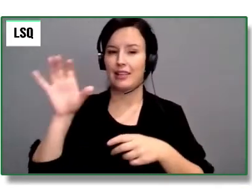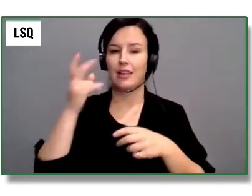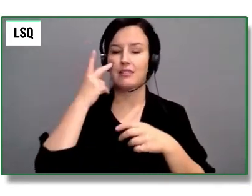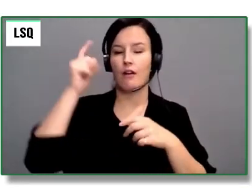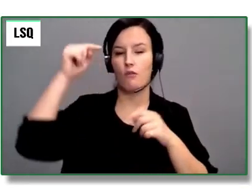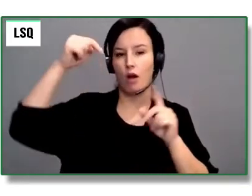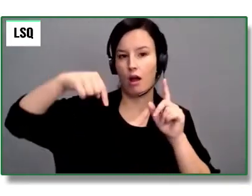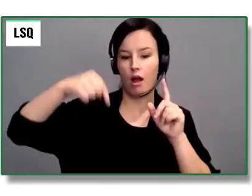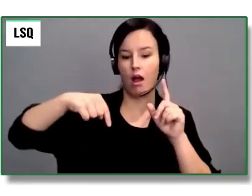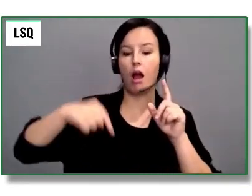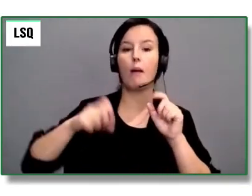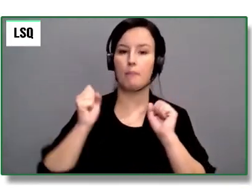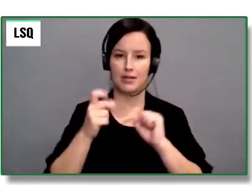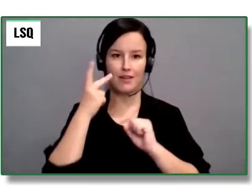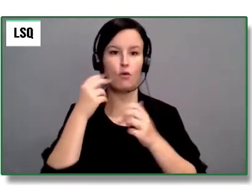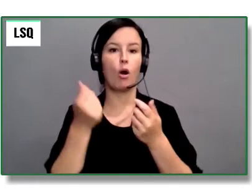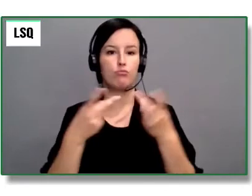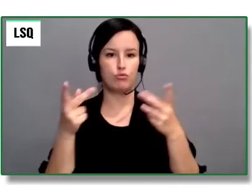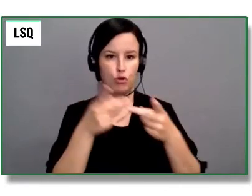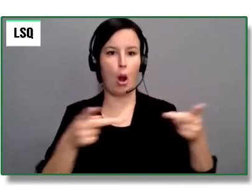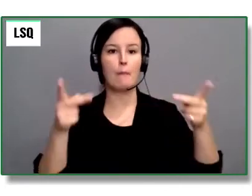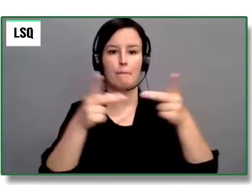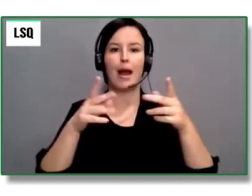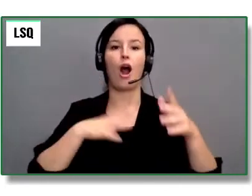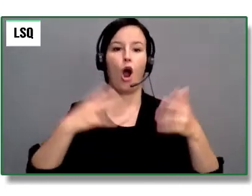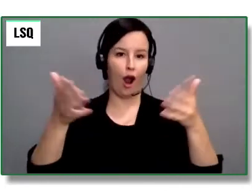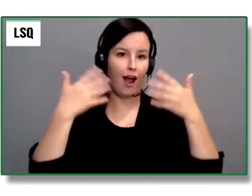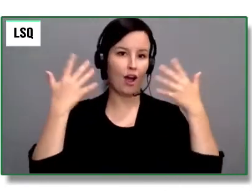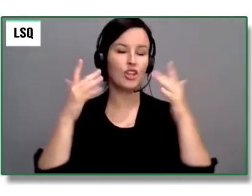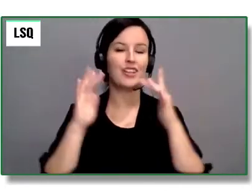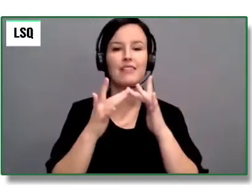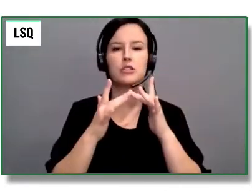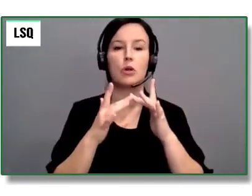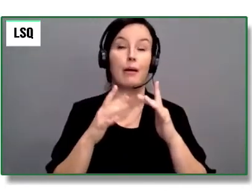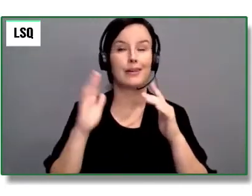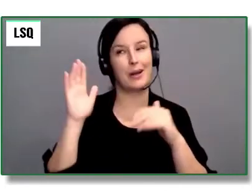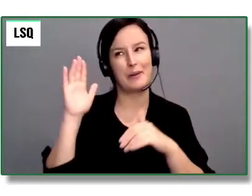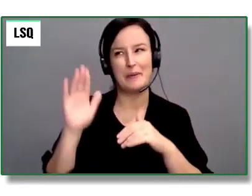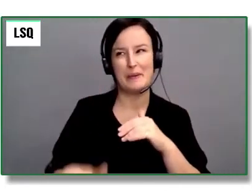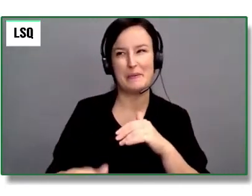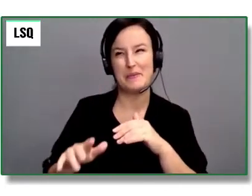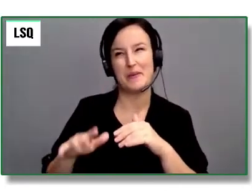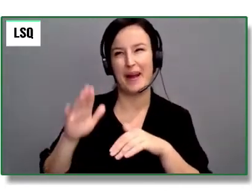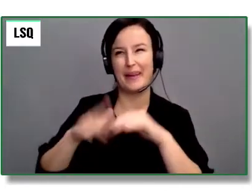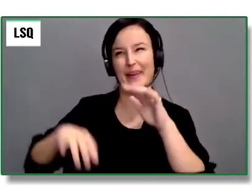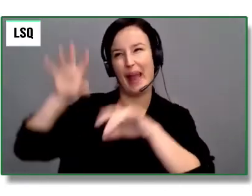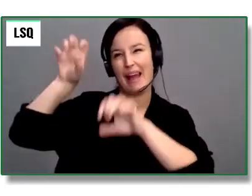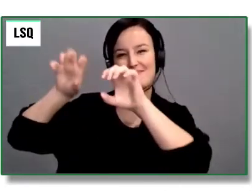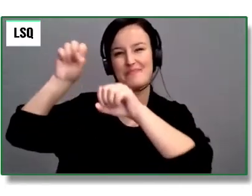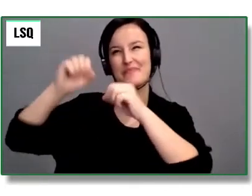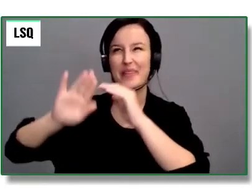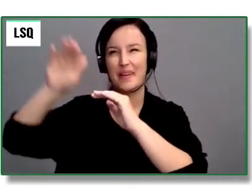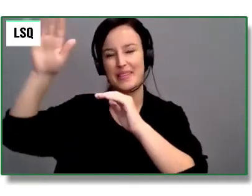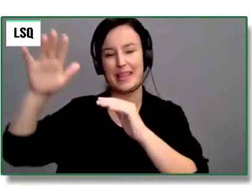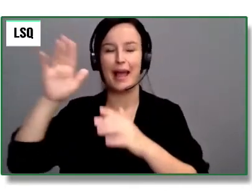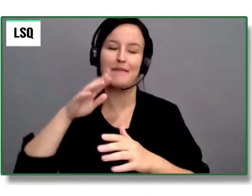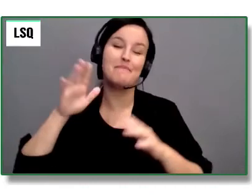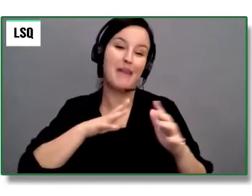Vous pouvez voir des différents parcs qui ont des randonnées virtuelles, peut-être un peu moins extrêmes que l'escalade et la montagne, mais toujours très